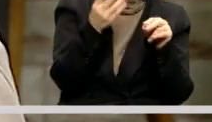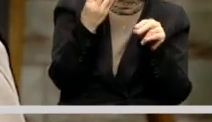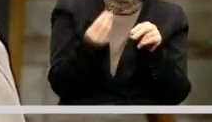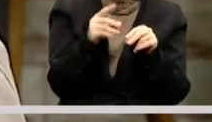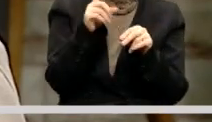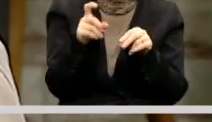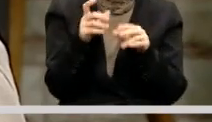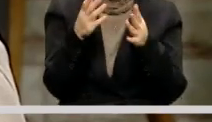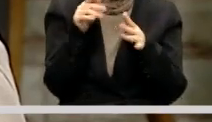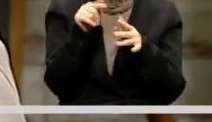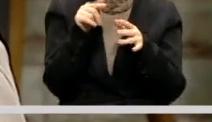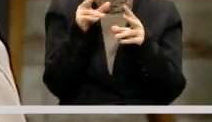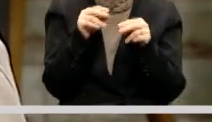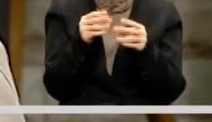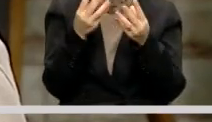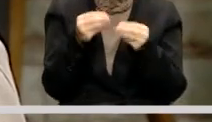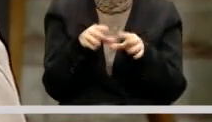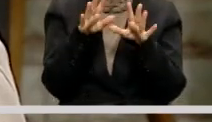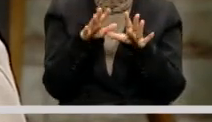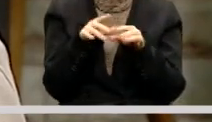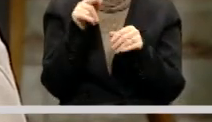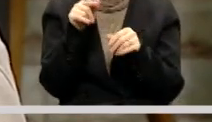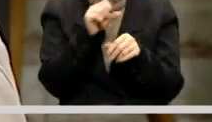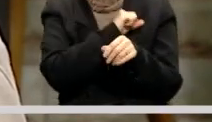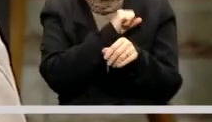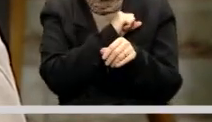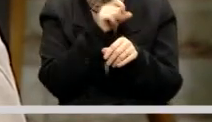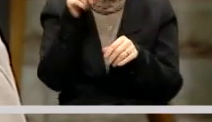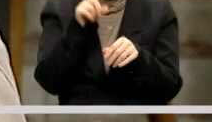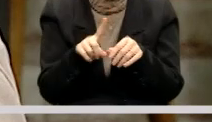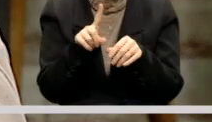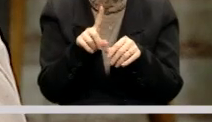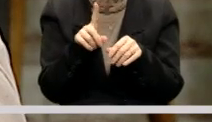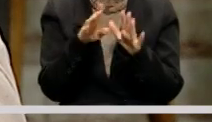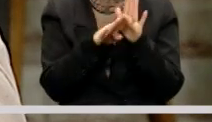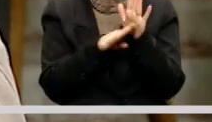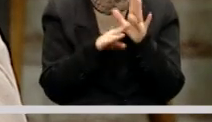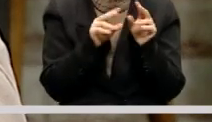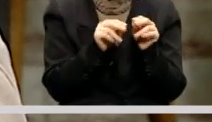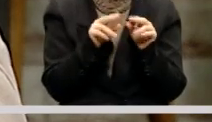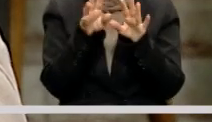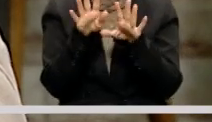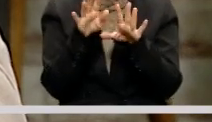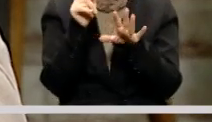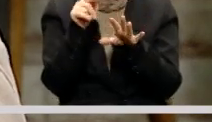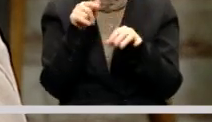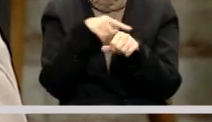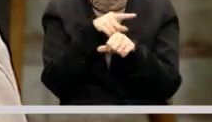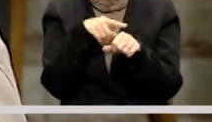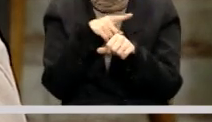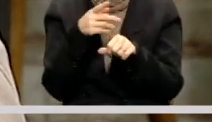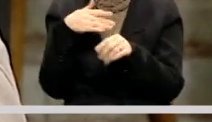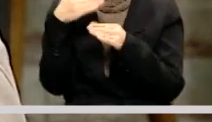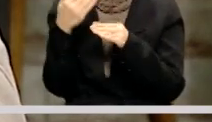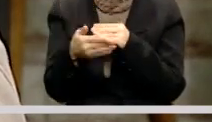kez yaşayanlar özellikle uyumakta zorlanıyorlar. O sırada herhangi bir dışarıdan